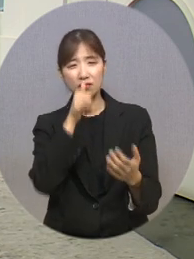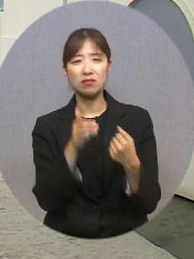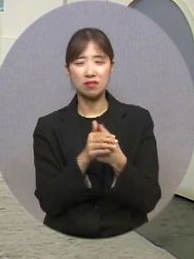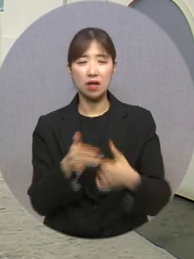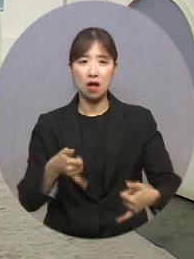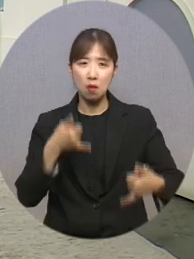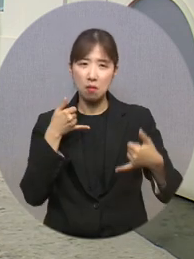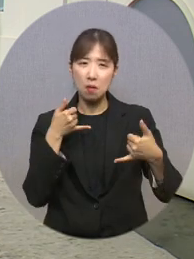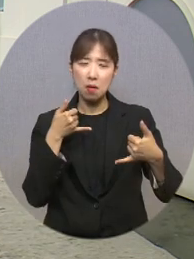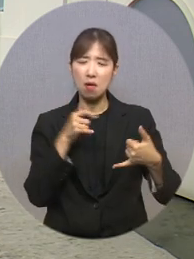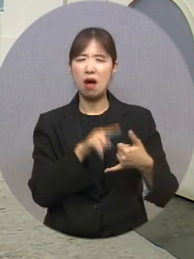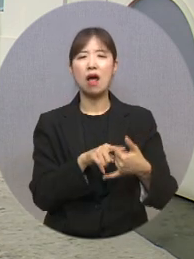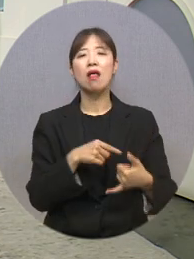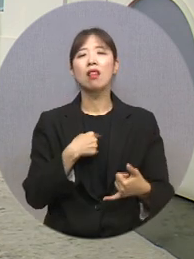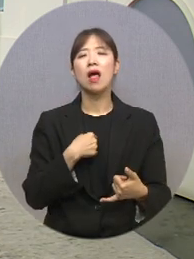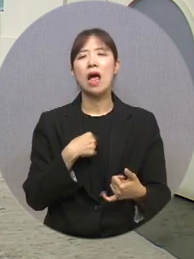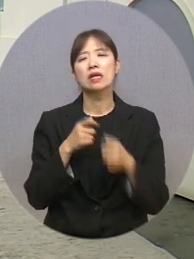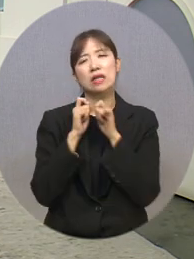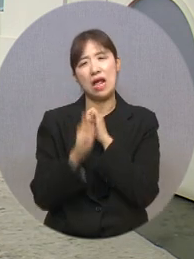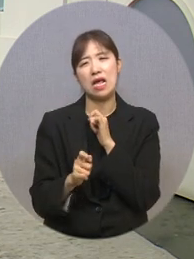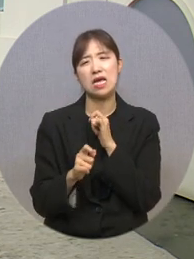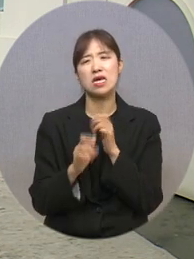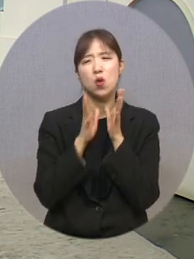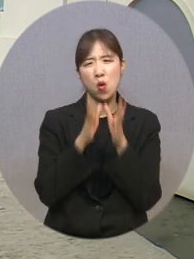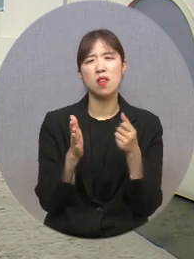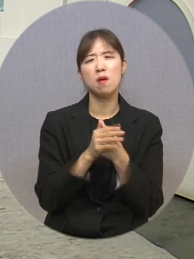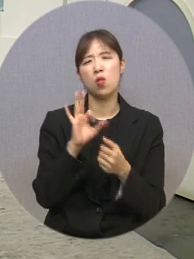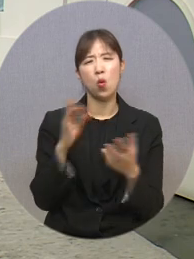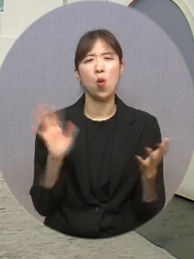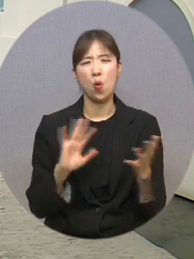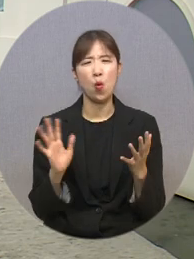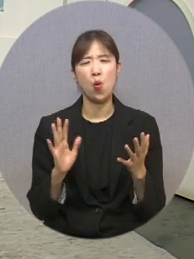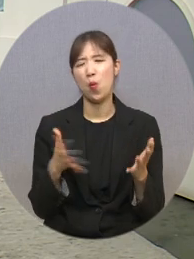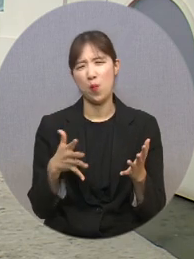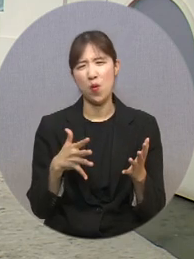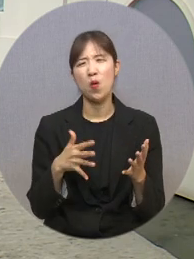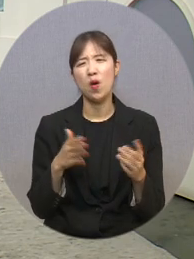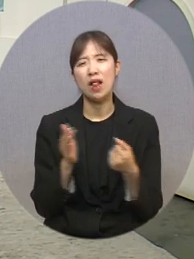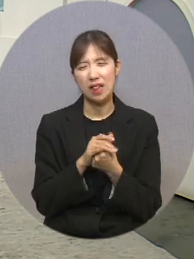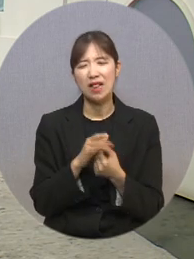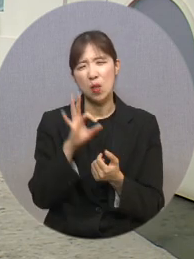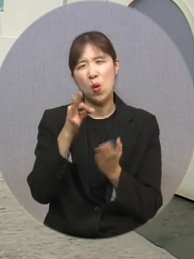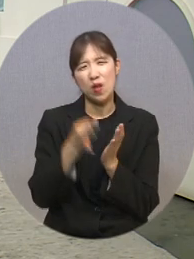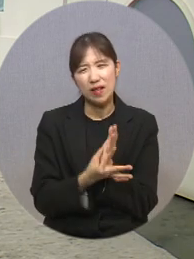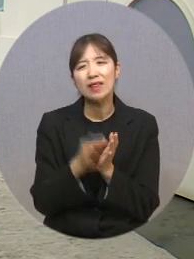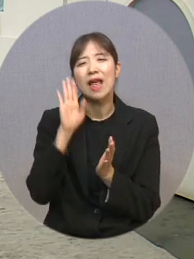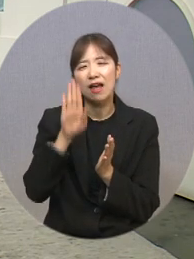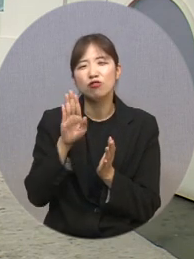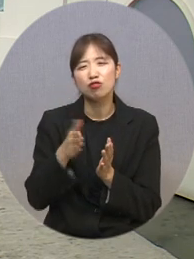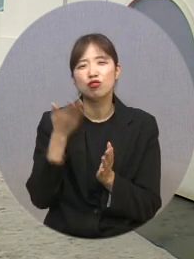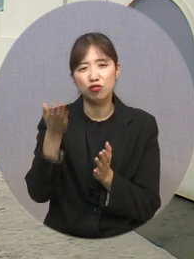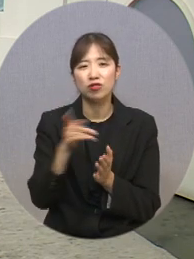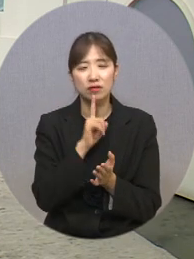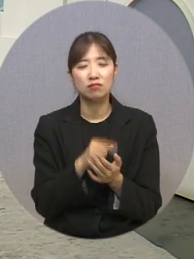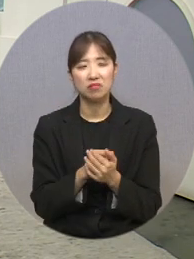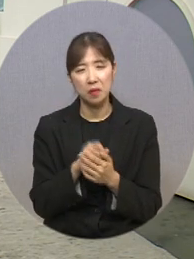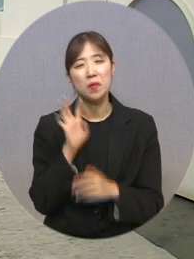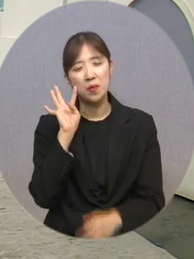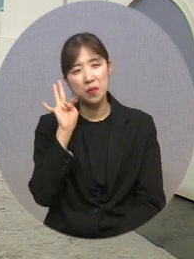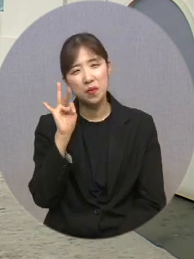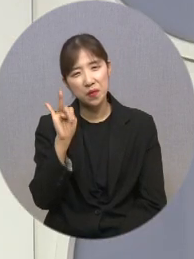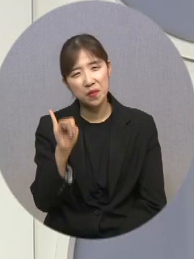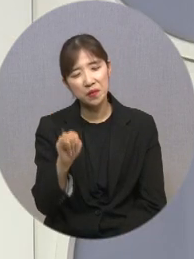누구한테 좀 사기를 당해서 지금 돈이 없다 그러면서 나 금액도 얼마 안 되는데 좀 나중에 좀 받으라 그러더라고요. 그래서 그러다 또 세월이 또